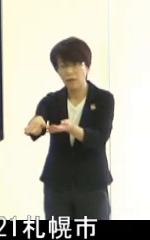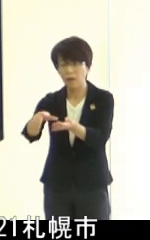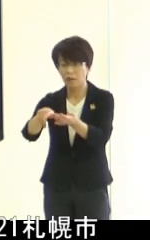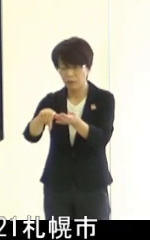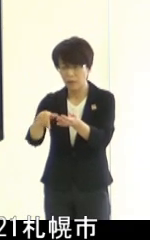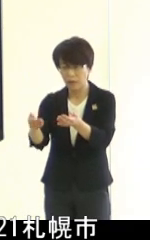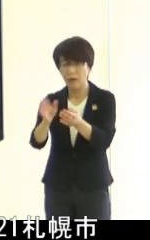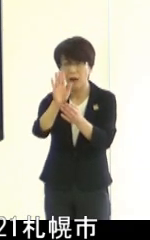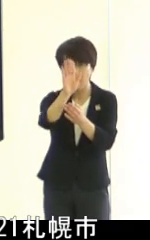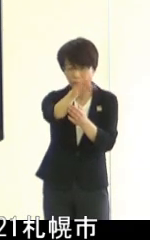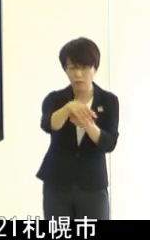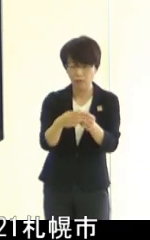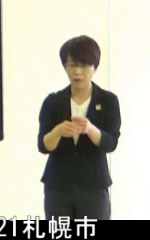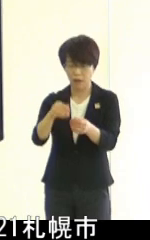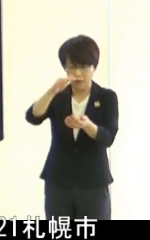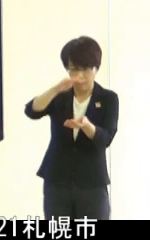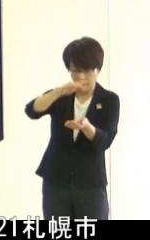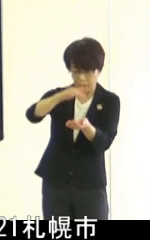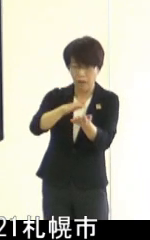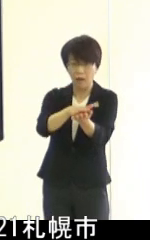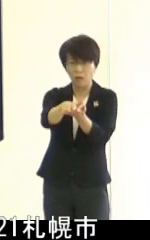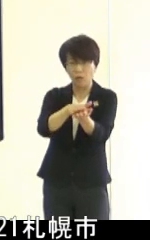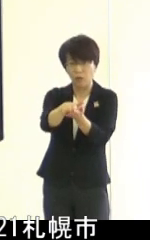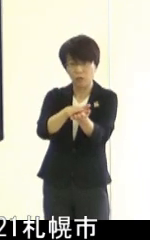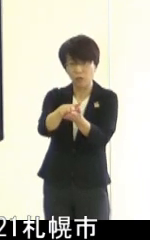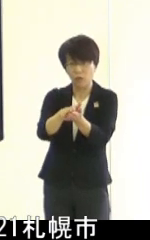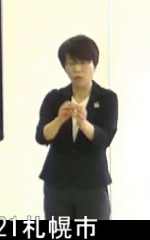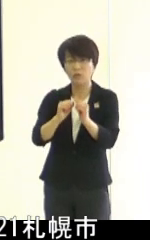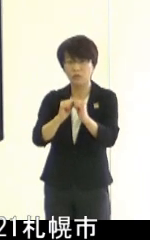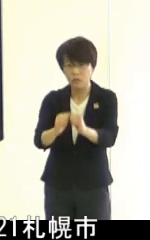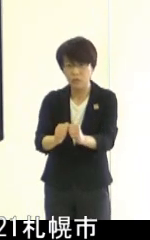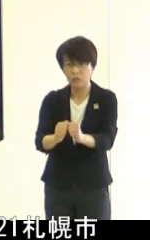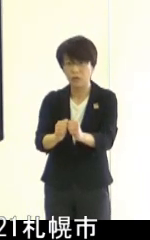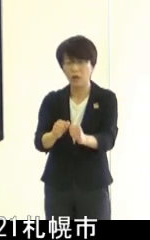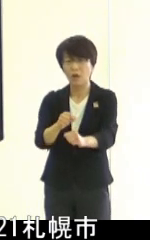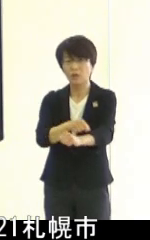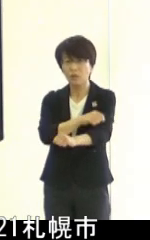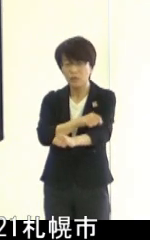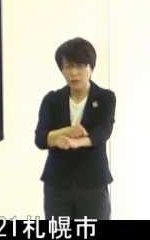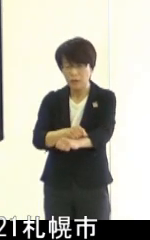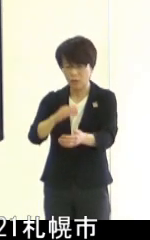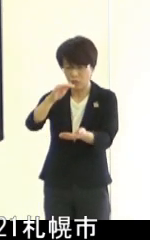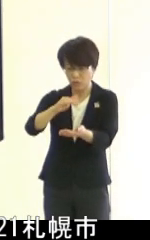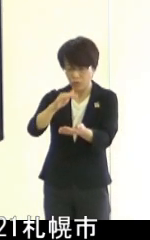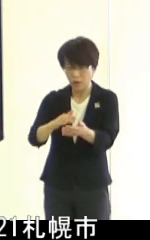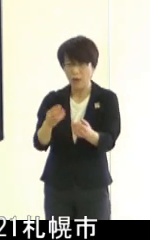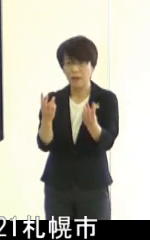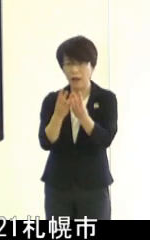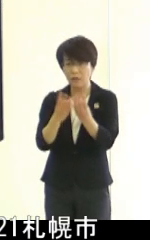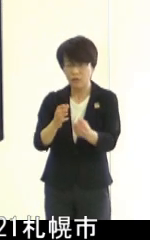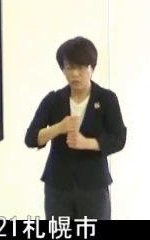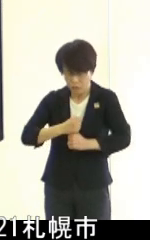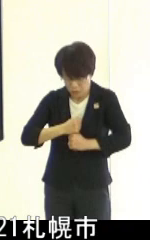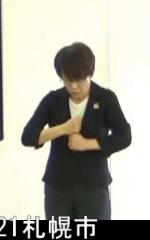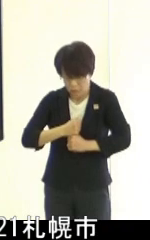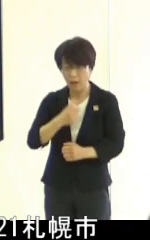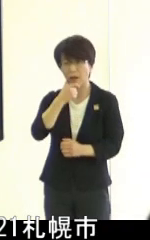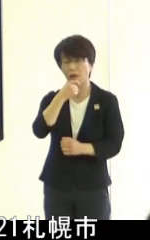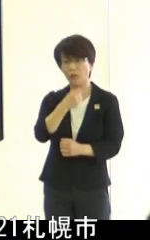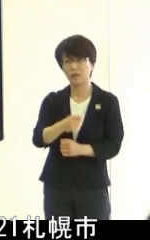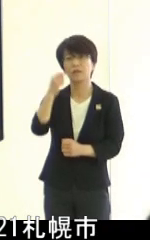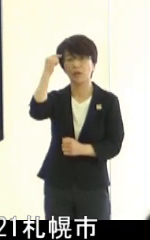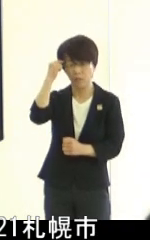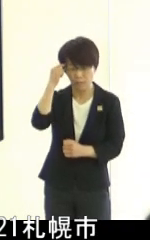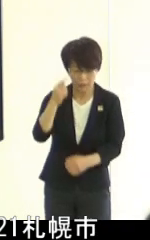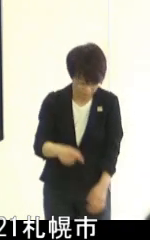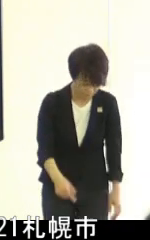の手指消毒をするということで特にこの種子消毒の対数を注意をしていただきたいというふうに